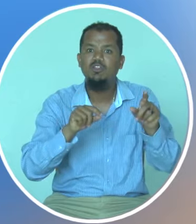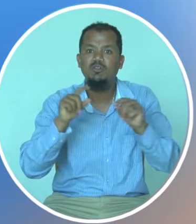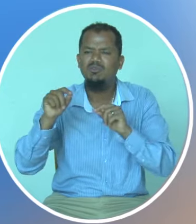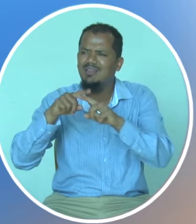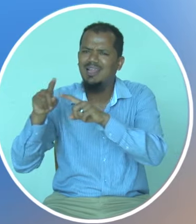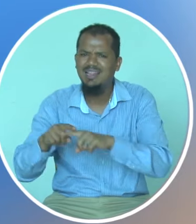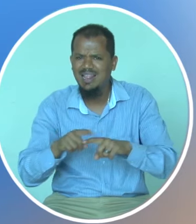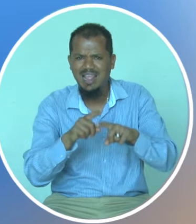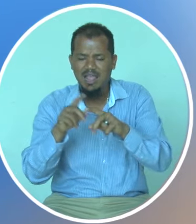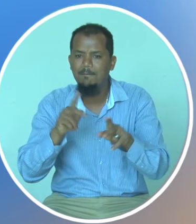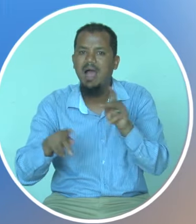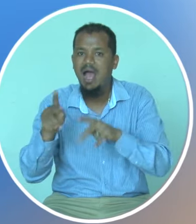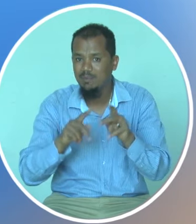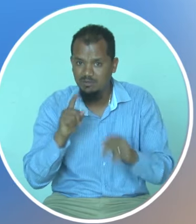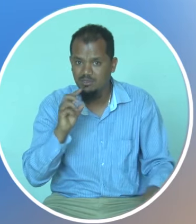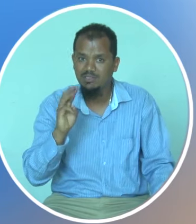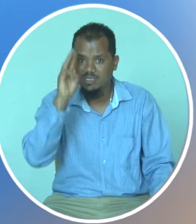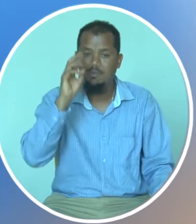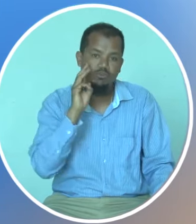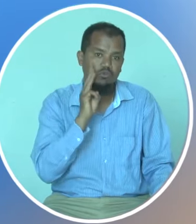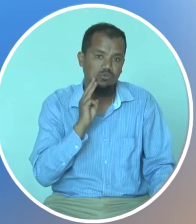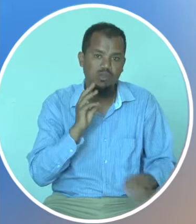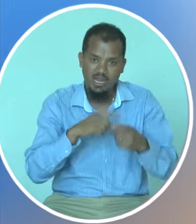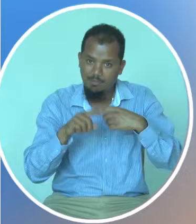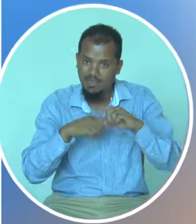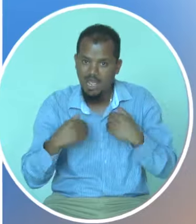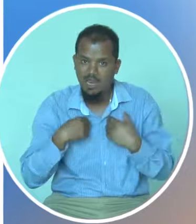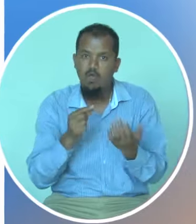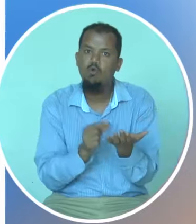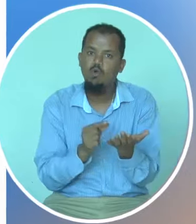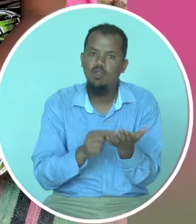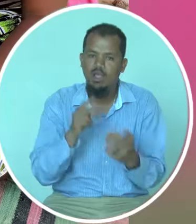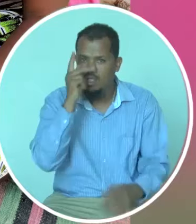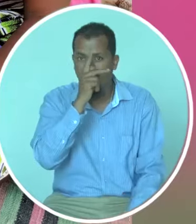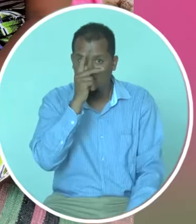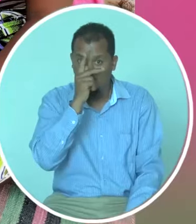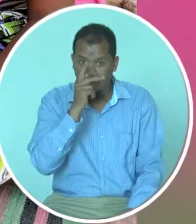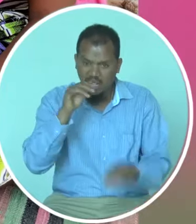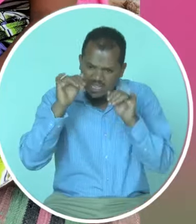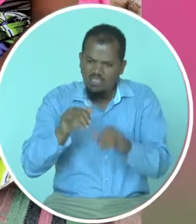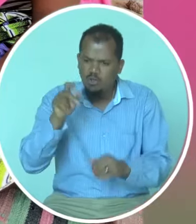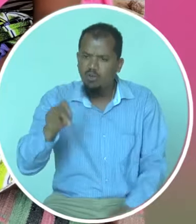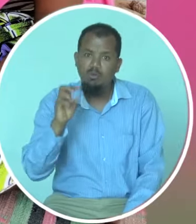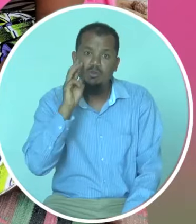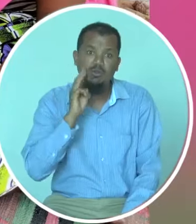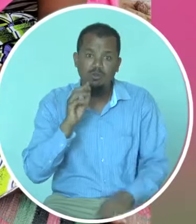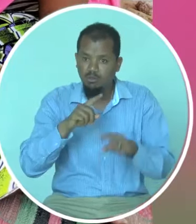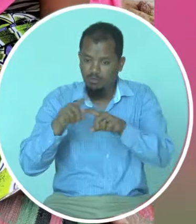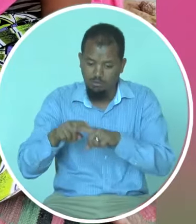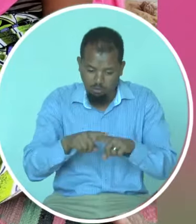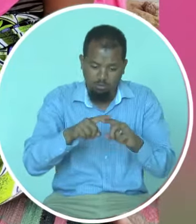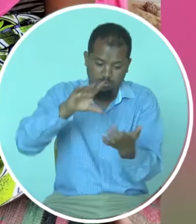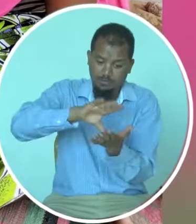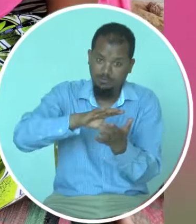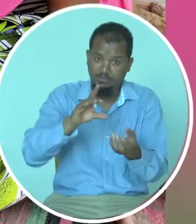የተውጣጣው ከተለያየ ማህበረሰብ ነው ከሰሜን ሱዳን የመጣ አለ ከኡጋንዳ ከኬንያ ከዛው ከደቡብ ሱዳን ተለያየ